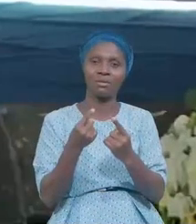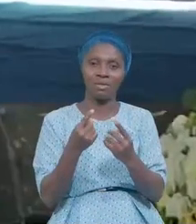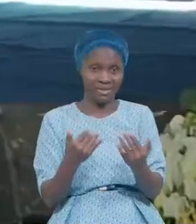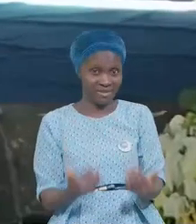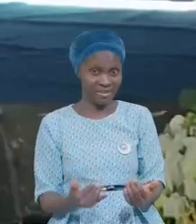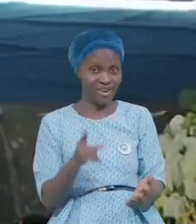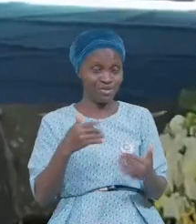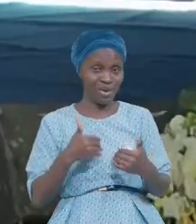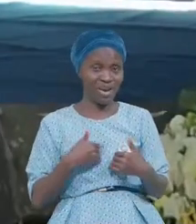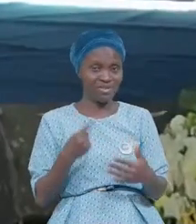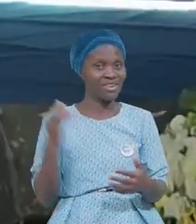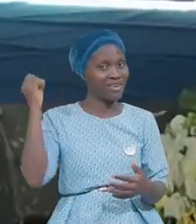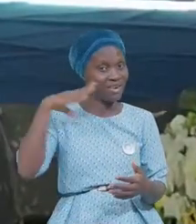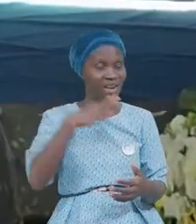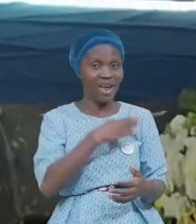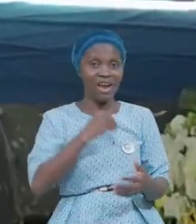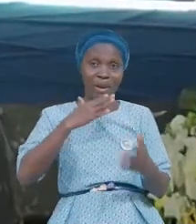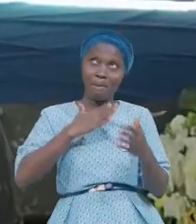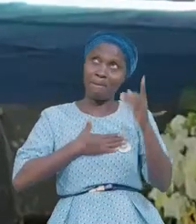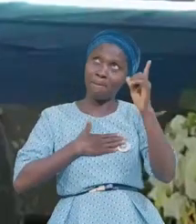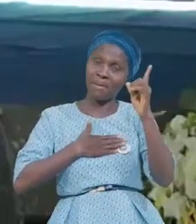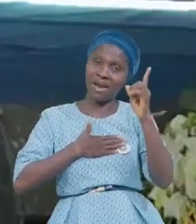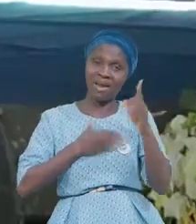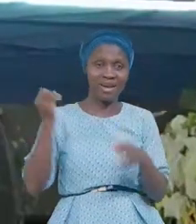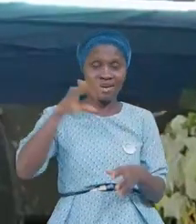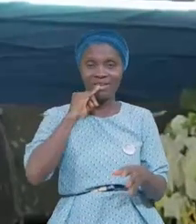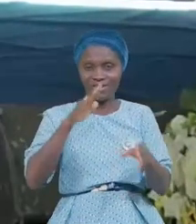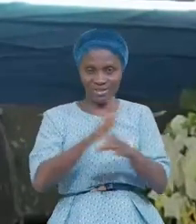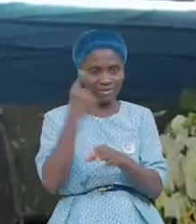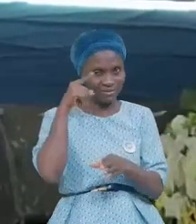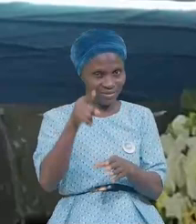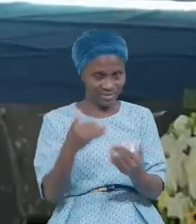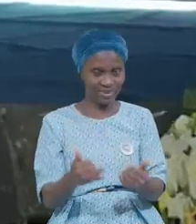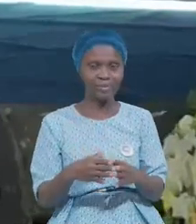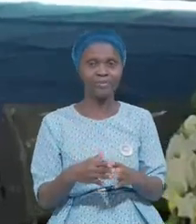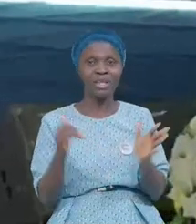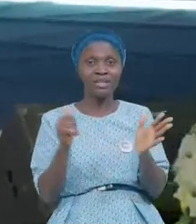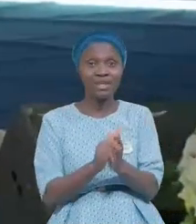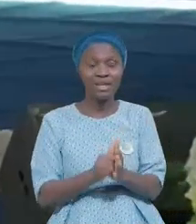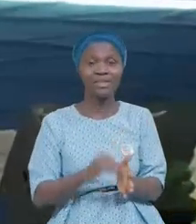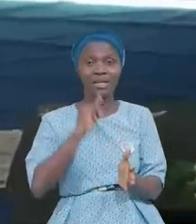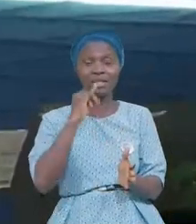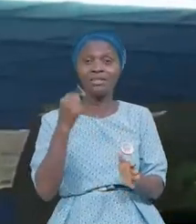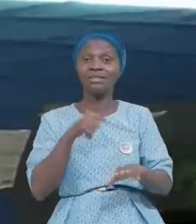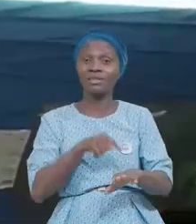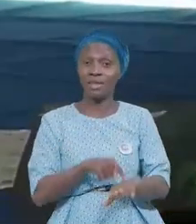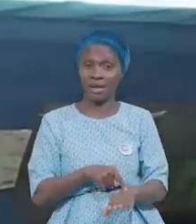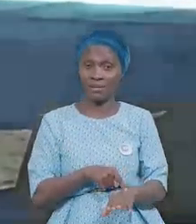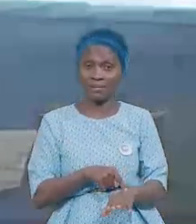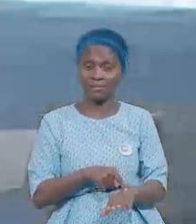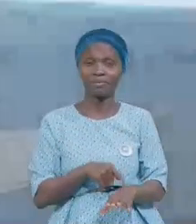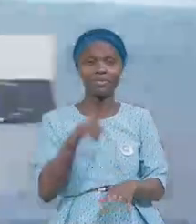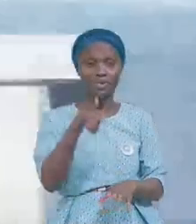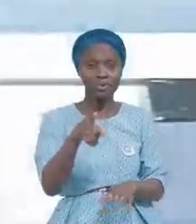la grâce et ma grâce est suffisante pour toi. Ça, c'est en ce moment-là qu'il a